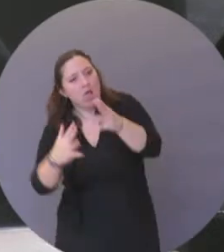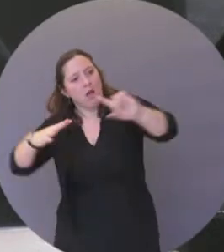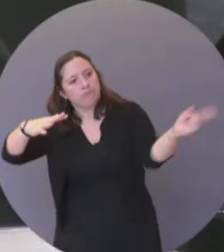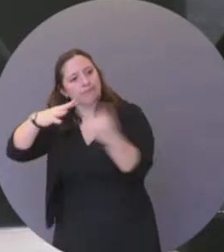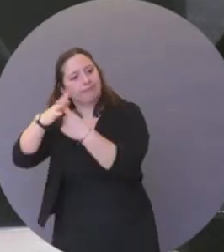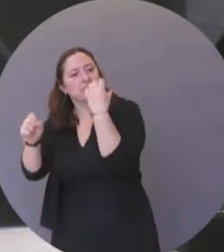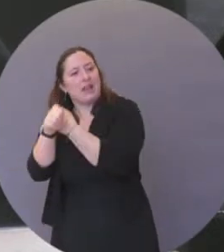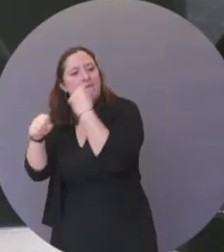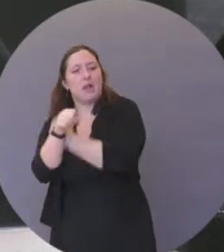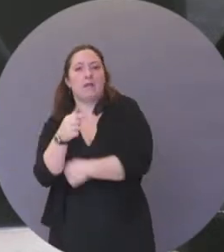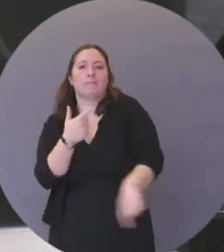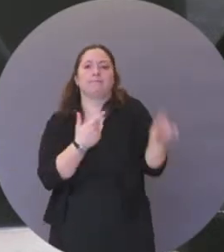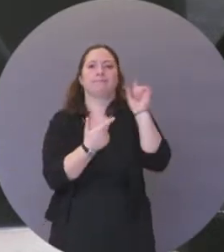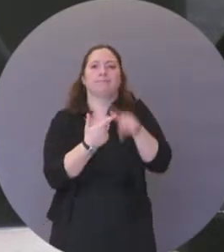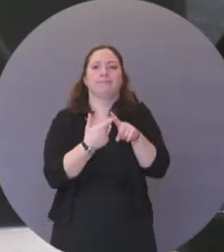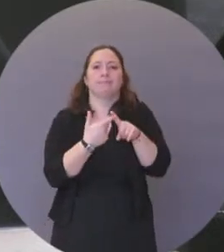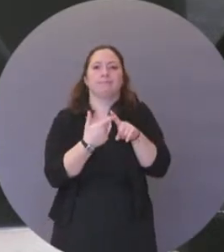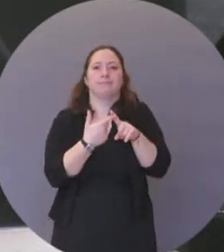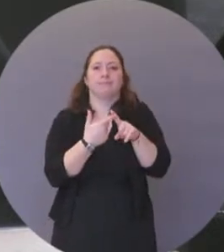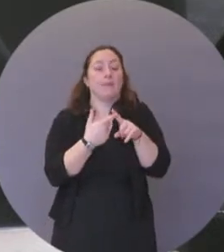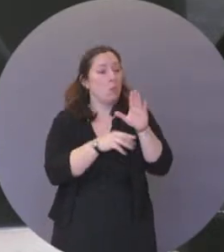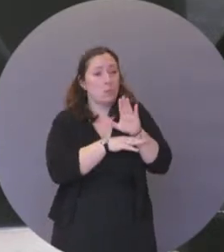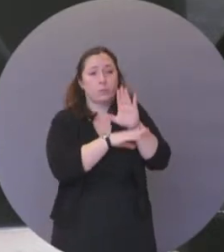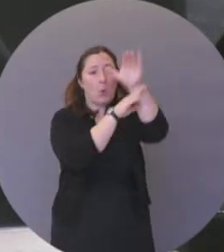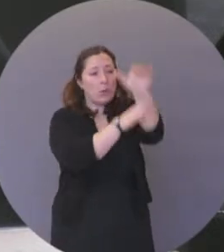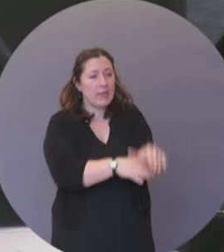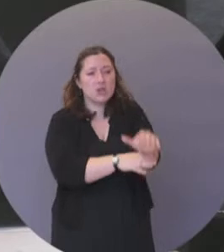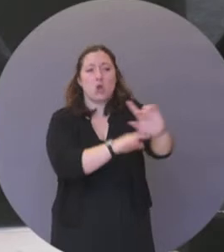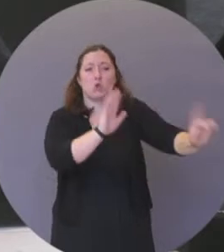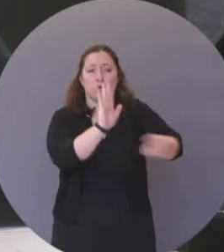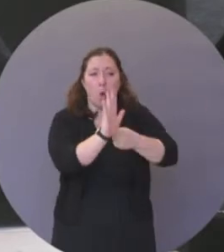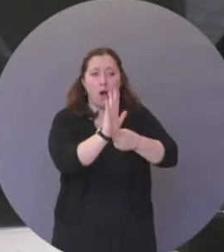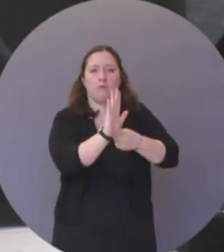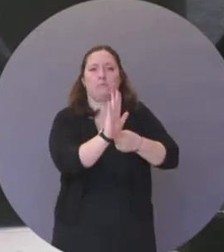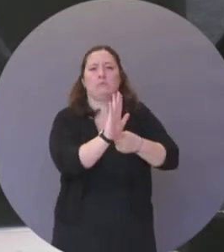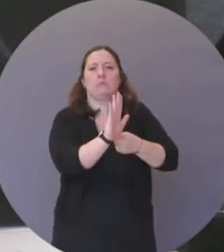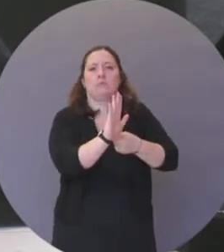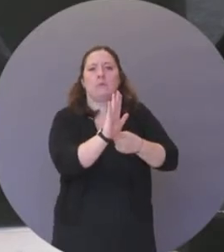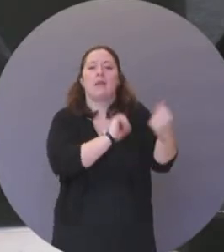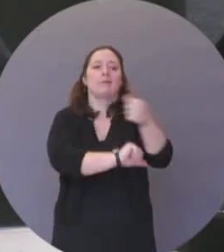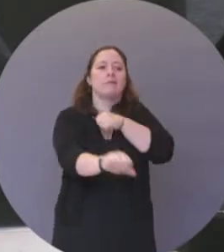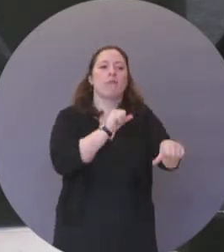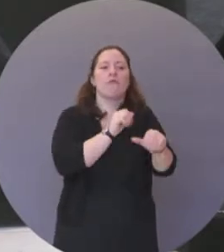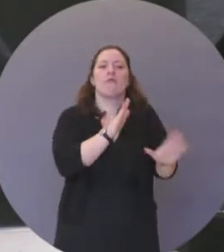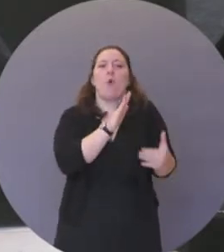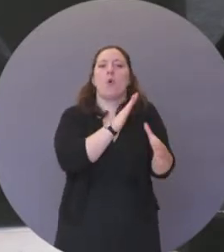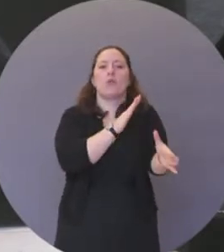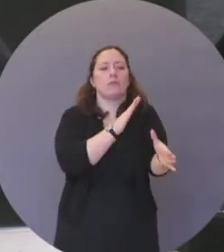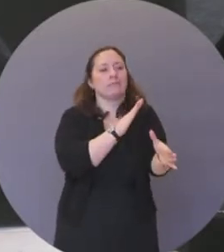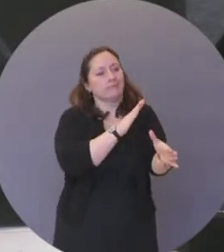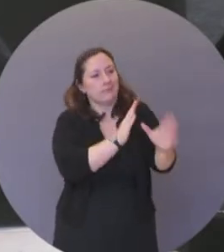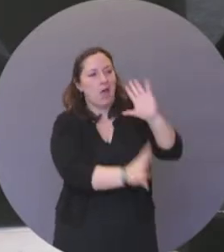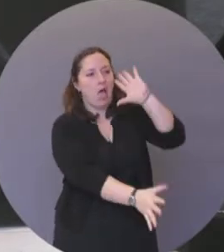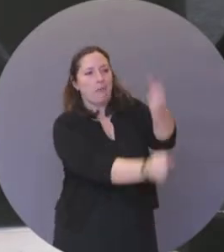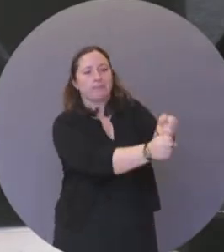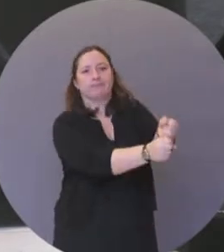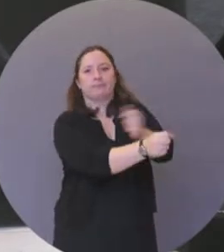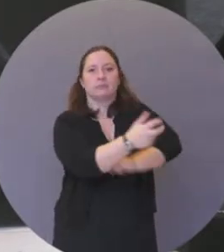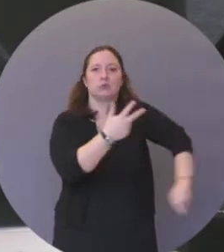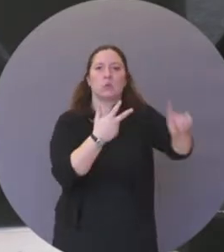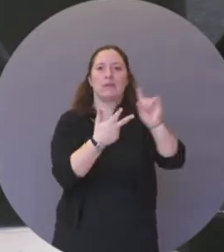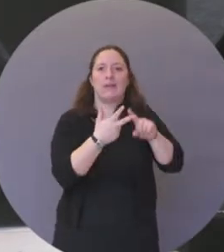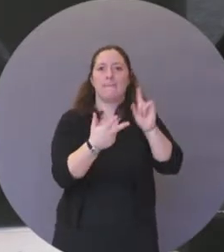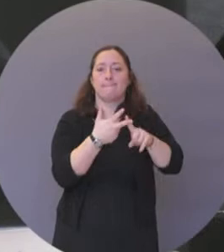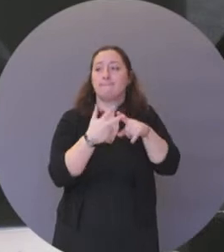au juste droit et le partage évidemment le respect des droits et de devoir et la lutte contre la fraude améliorer la coordination des acteurs et le partage